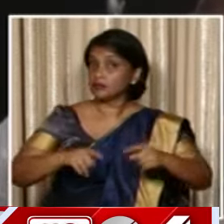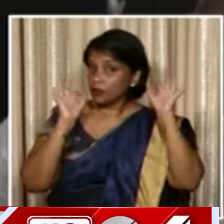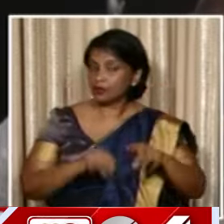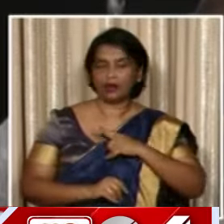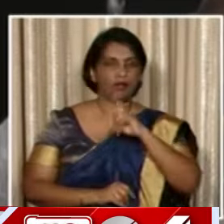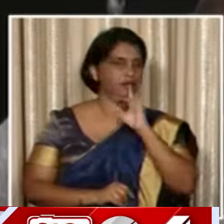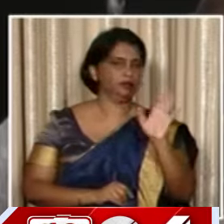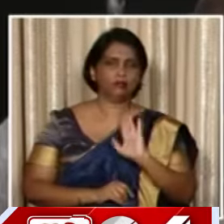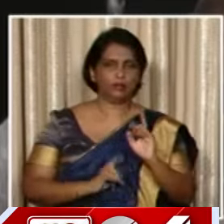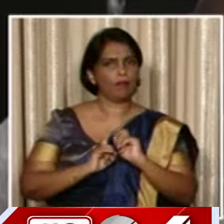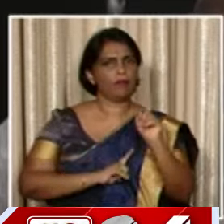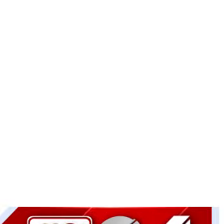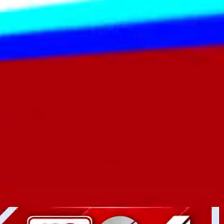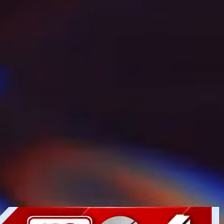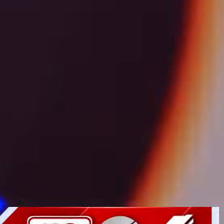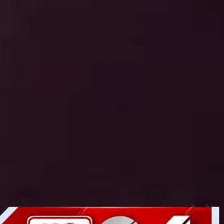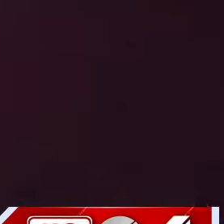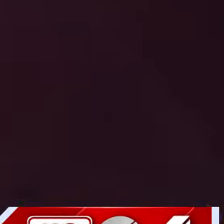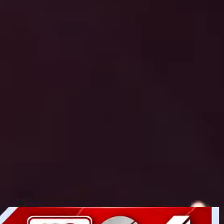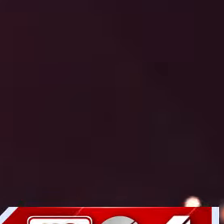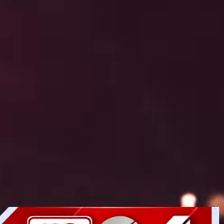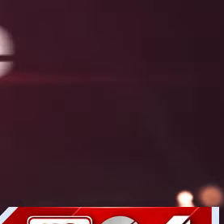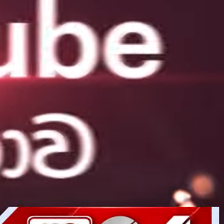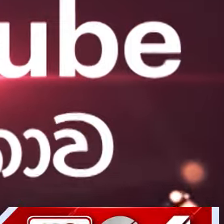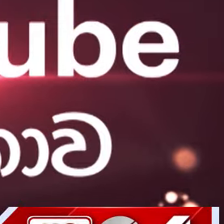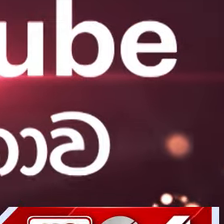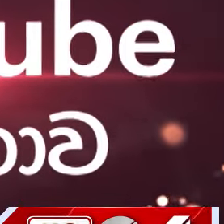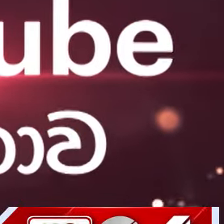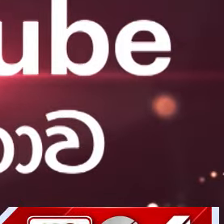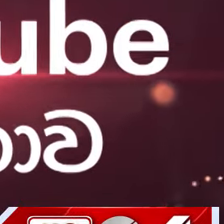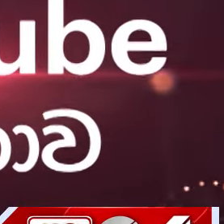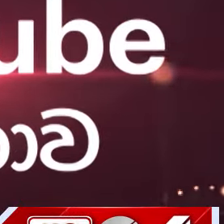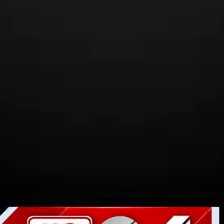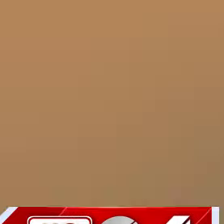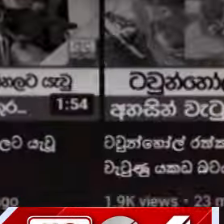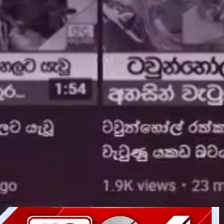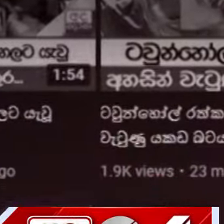කියන එක. ඒක අපි පාර්ලිමේන්තුව පැත්තෙන් බලාගන්න. අද දෙරණ YouTube